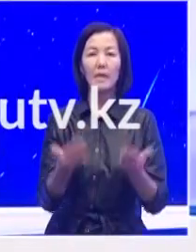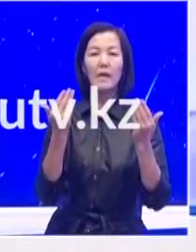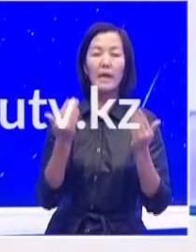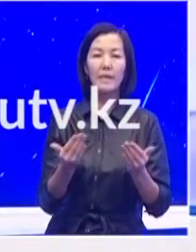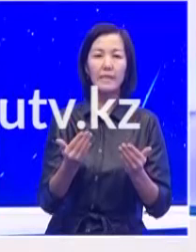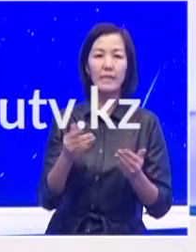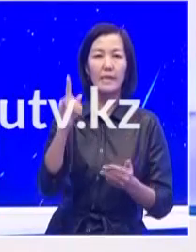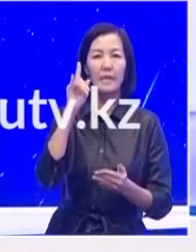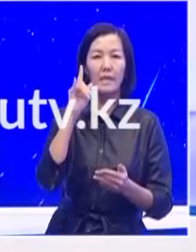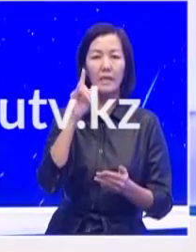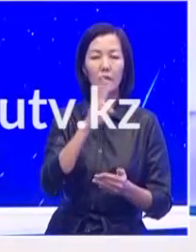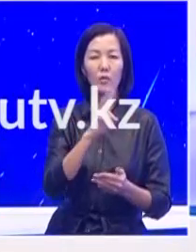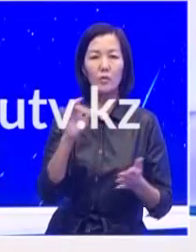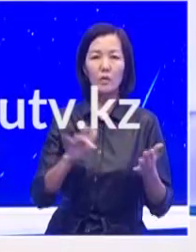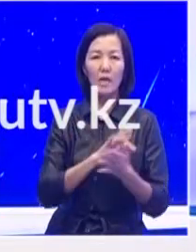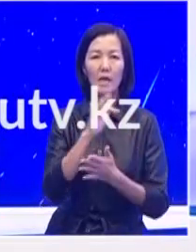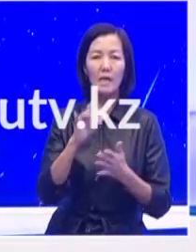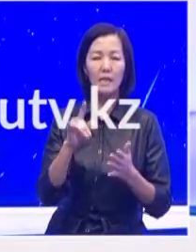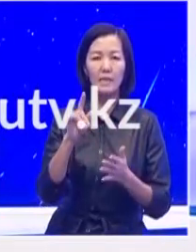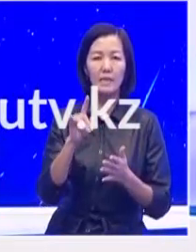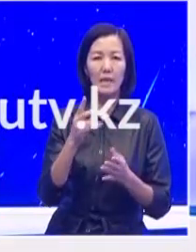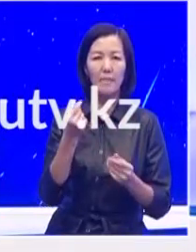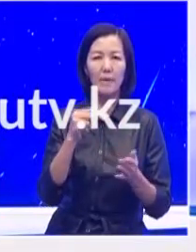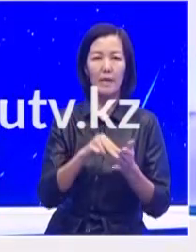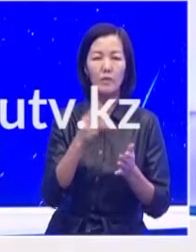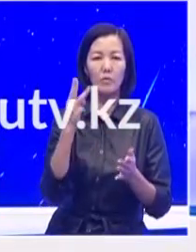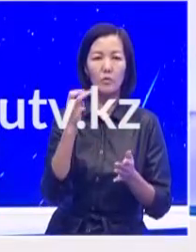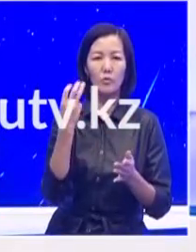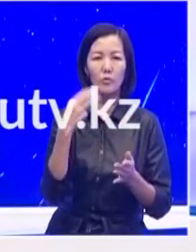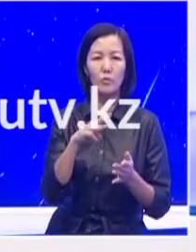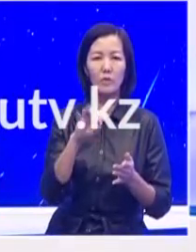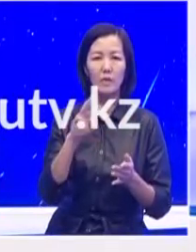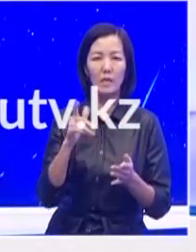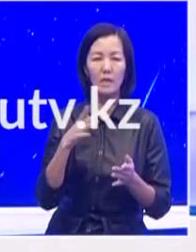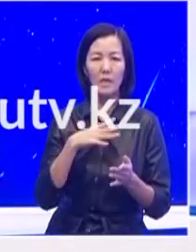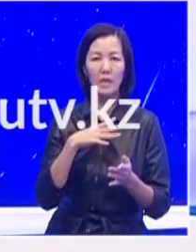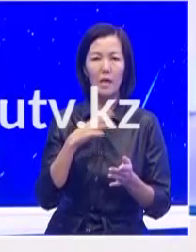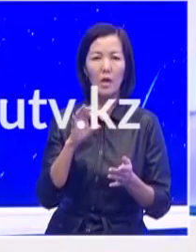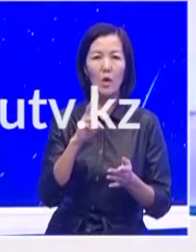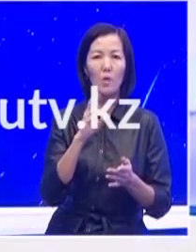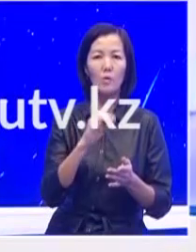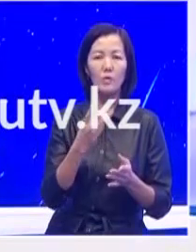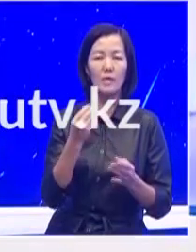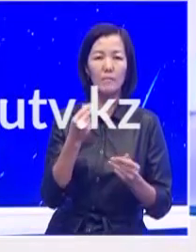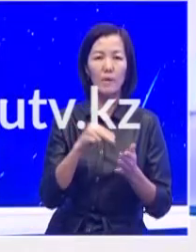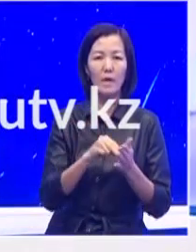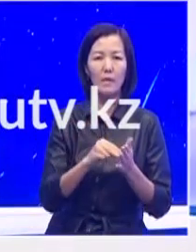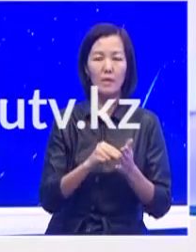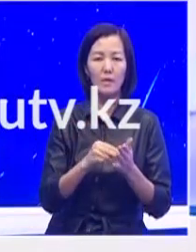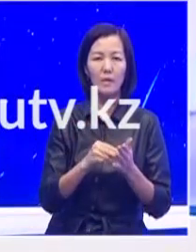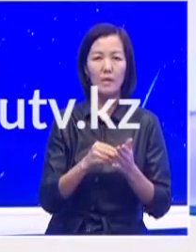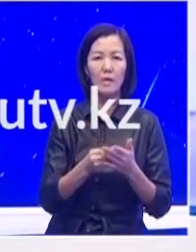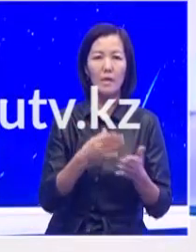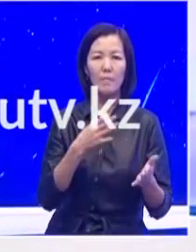Қазір елорданың өзінде дизель отынының орташа бағасы 330 теңге. Ал сарапшы Олжас Байділдинов бағаның өсуі жалғасады